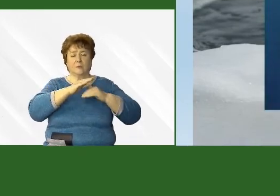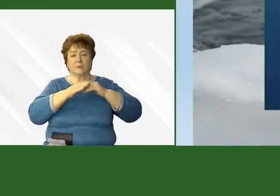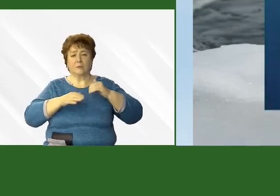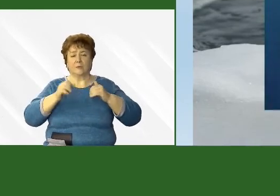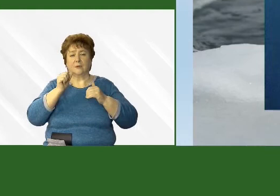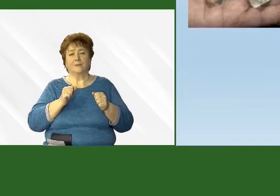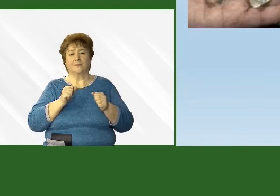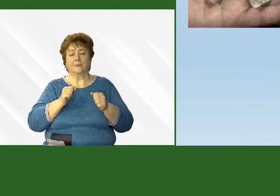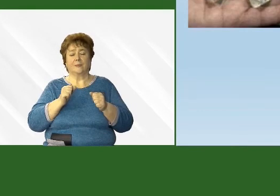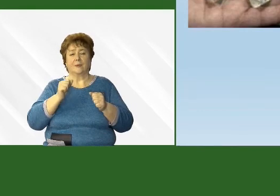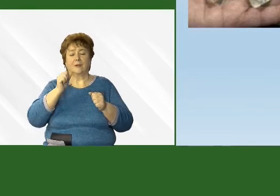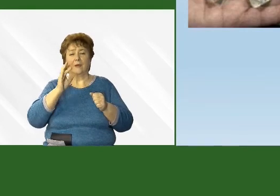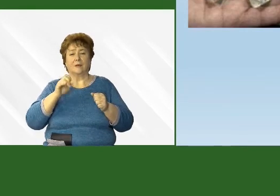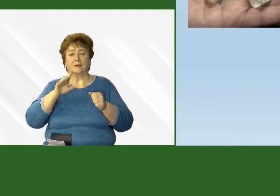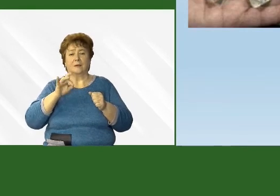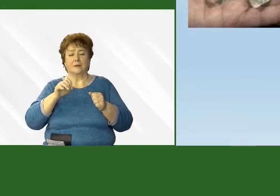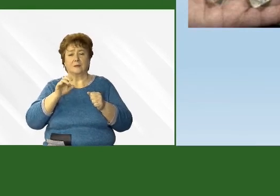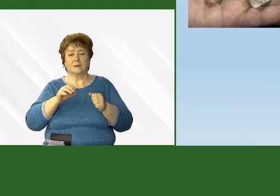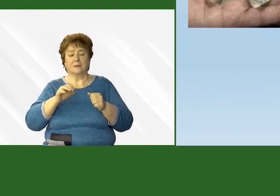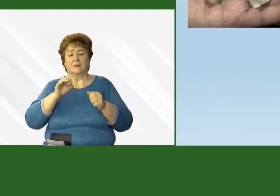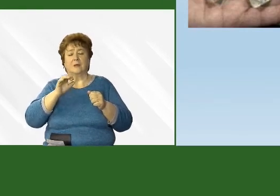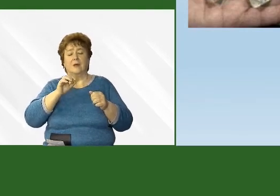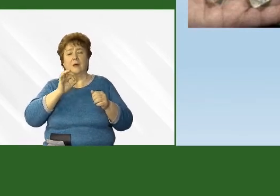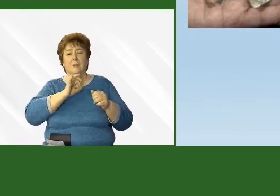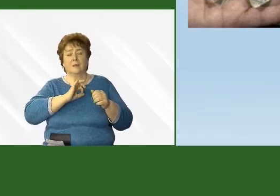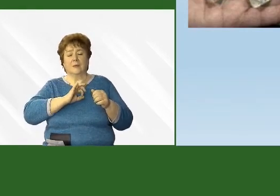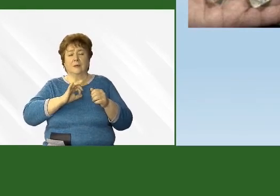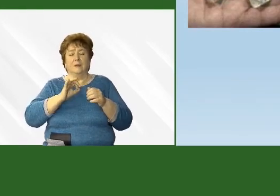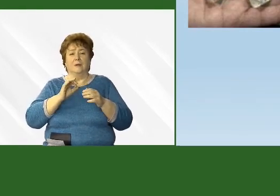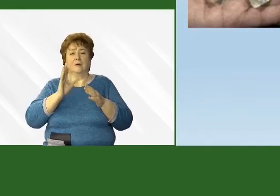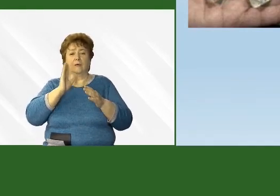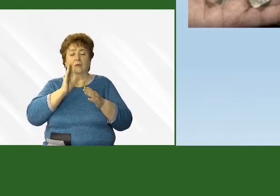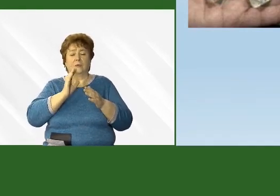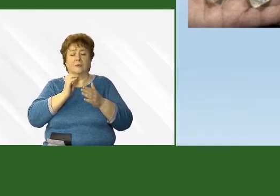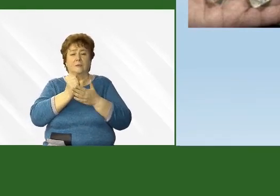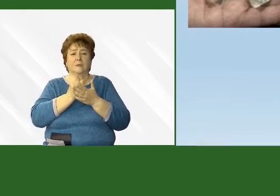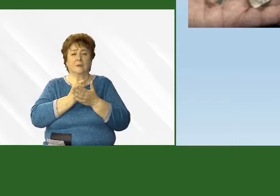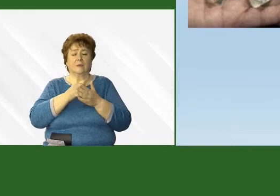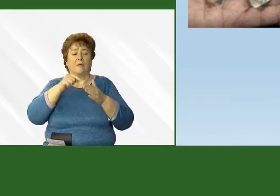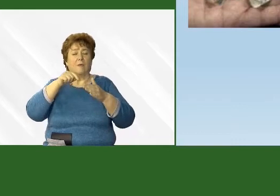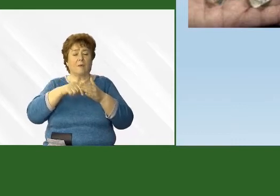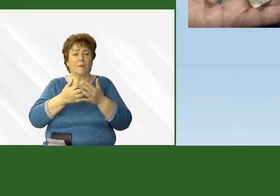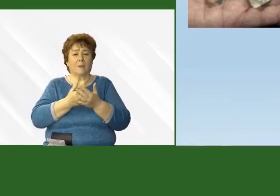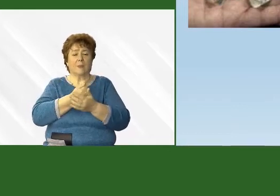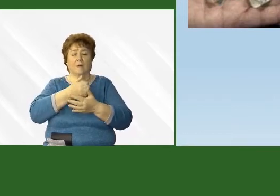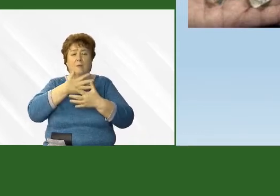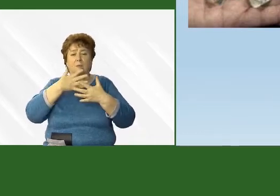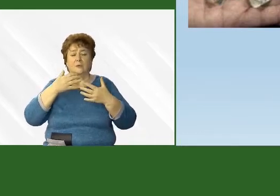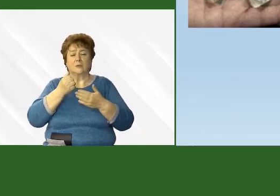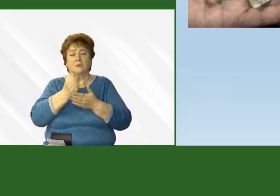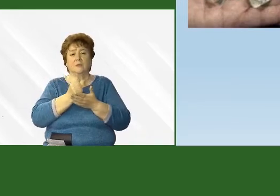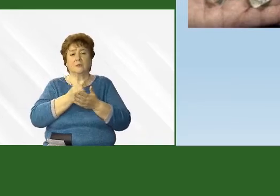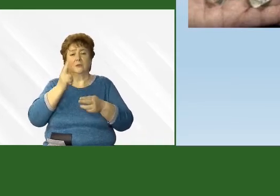побережью Антарктики. Антарктида богата минеральными и водными ресурсами. В его недрах найдены значительные